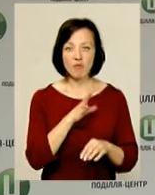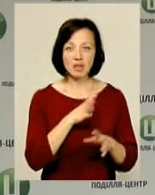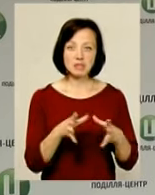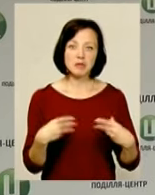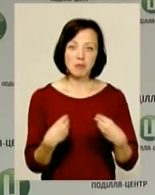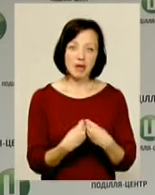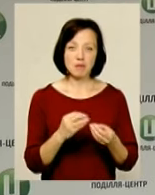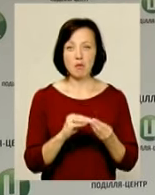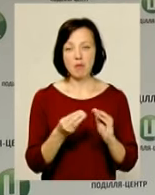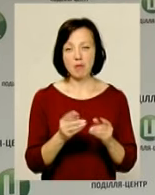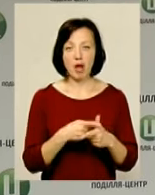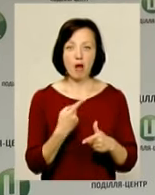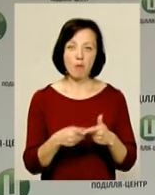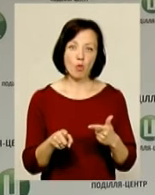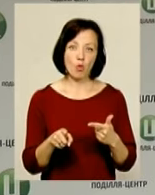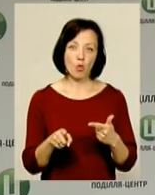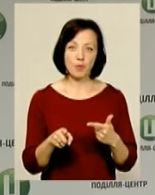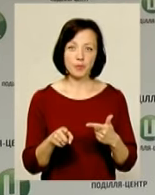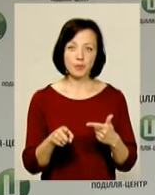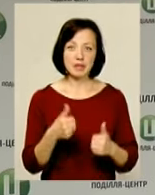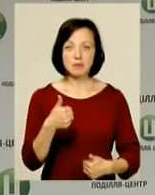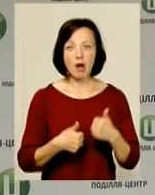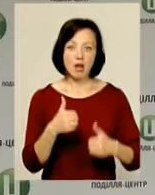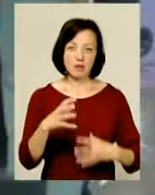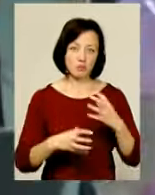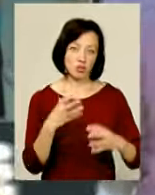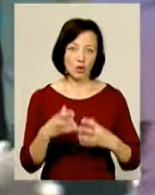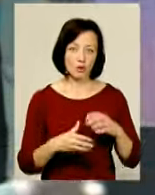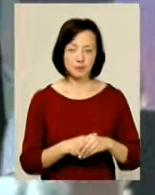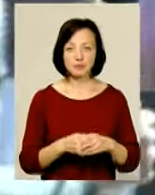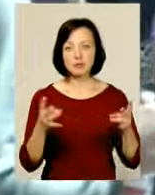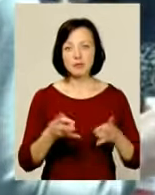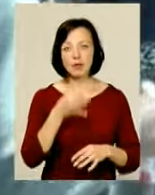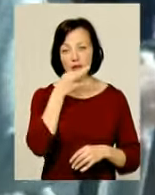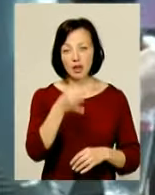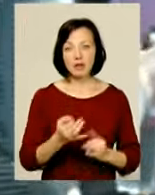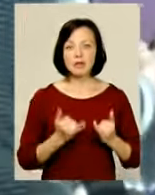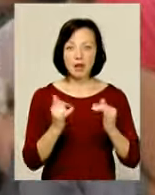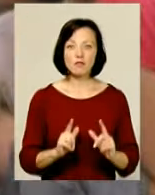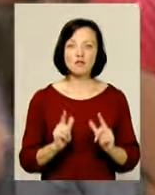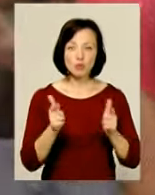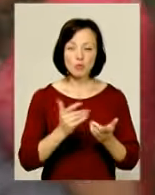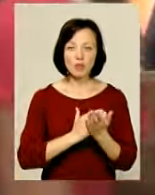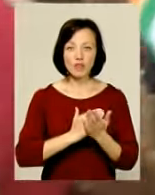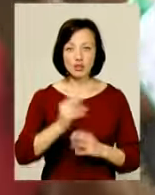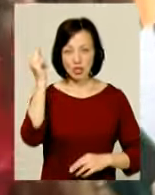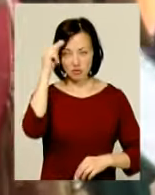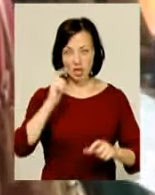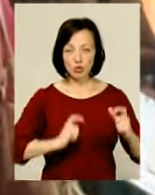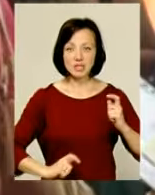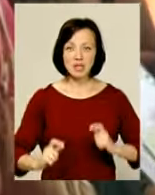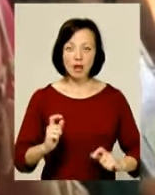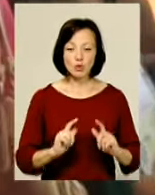у сім'ї чи якісь змагання міжнародні. Варто зазначити, що для вступу до вищого навчального закладу